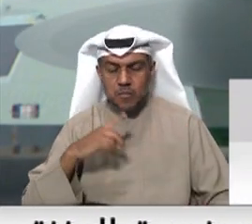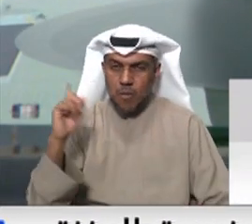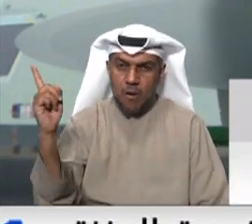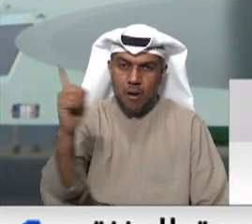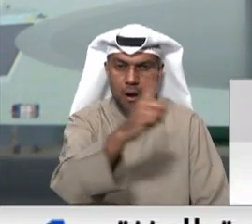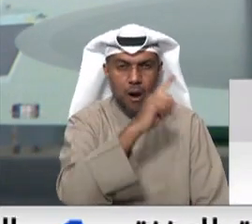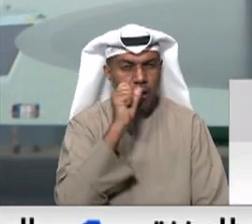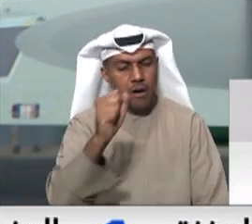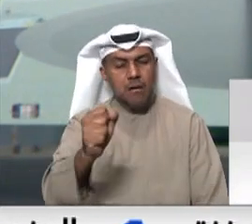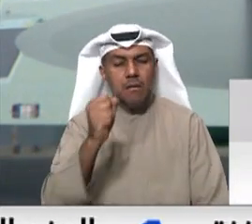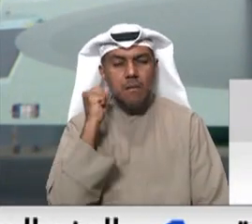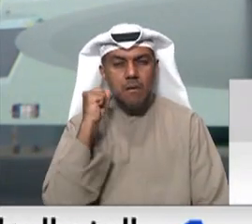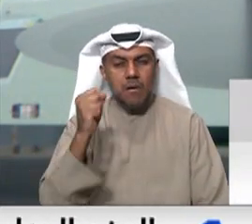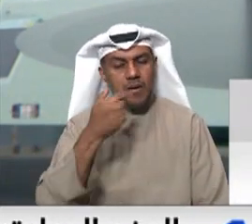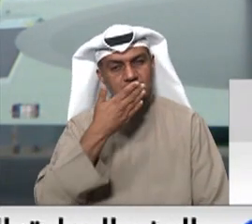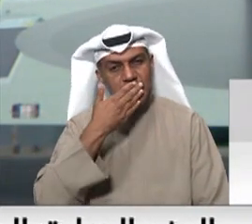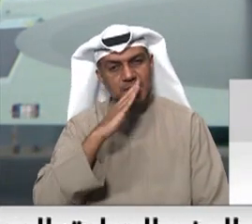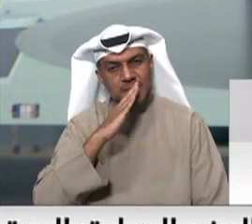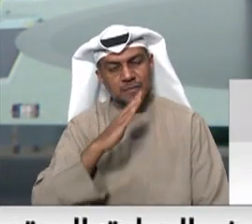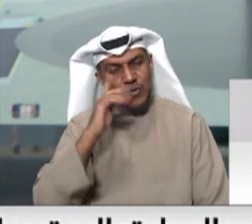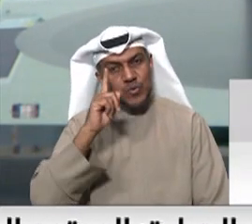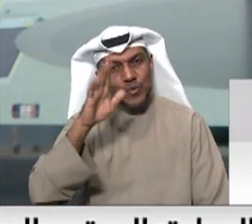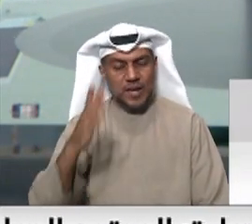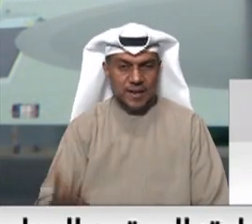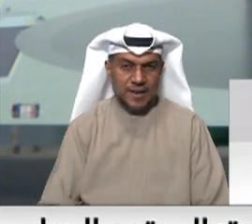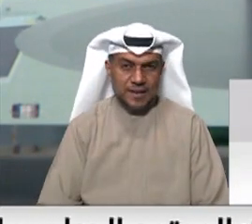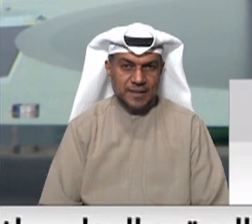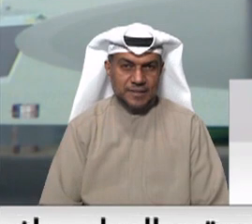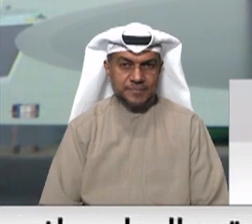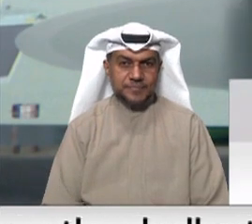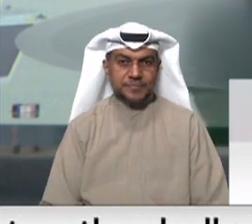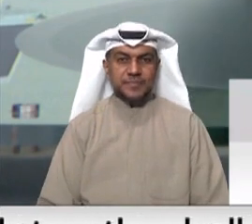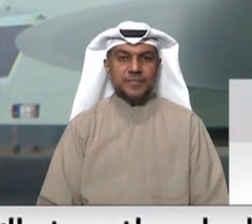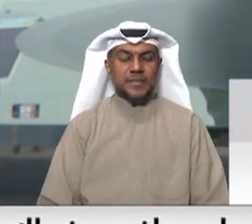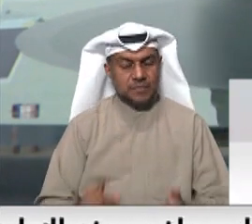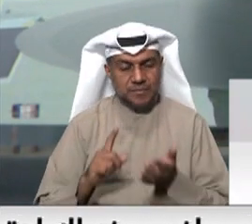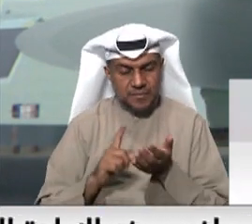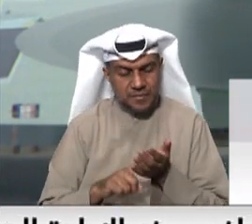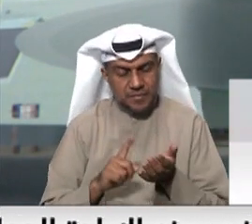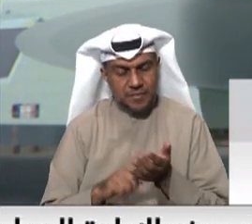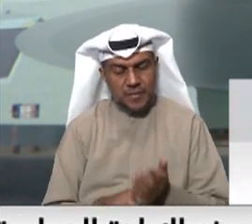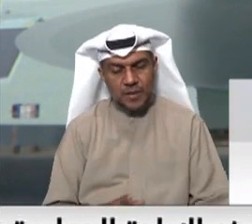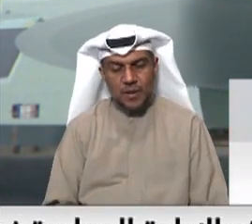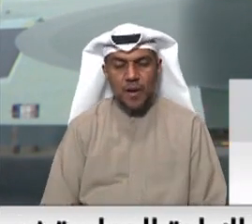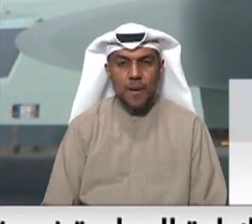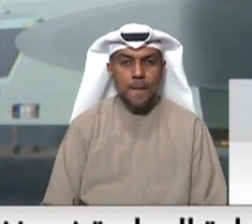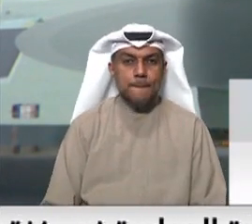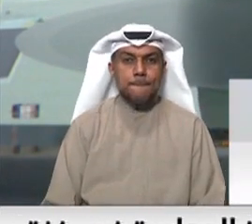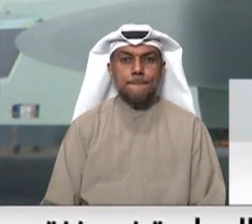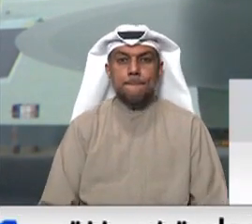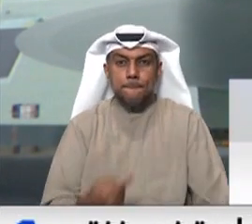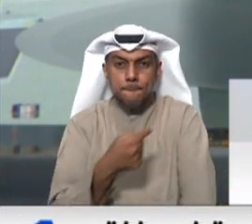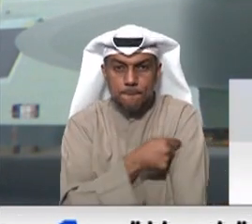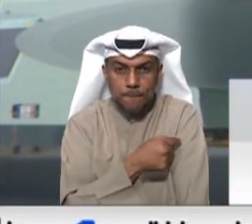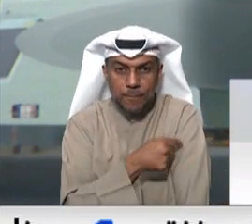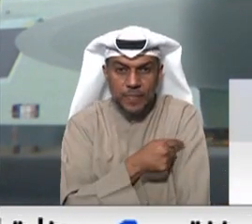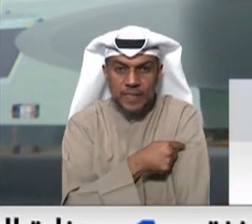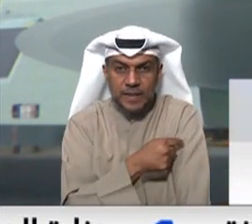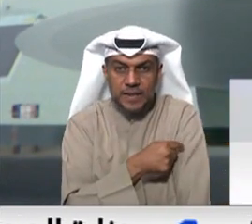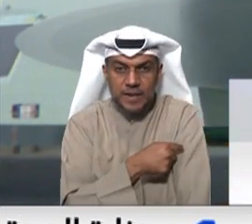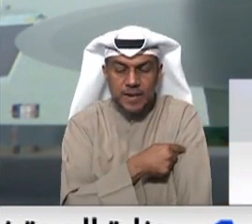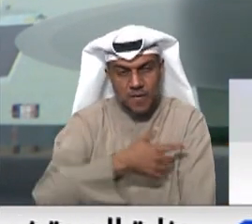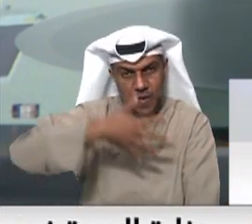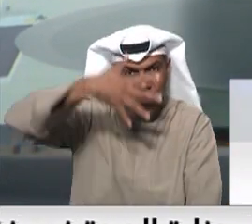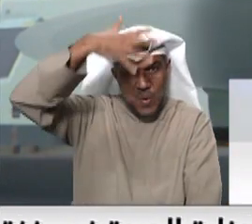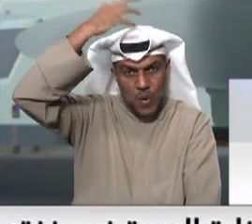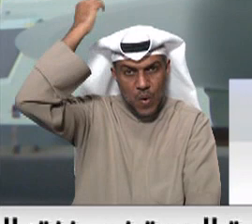مستوى العالم، ولله الحمد والمنة والفضل. بالفعل يوسف، ويقدم مستشفى الفروانية الجديد خدمات